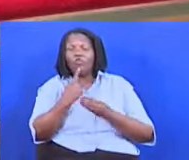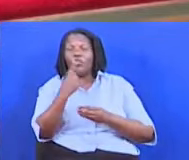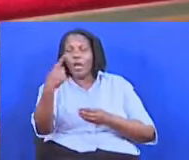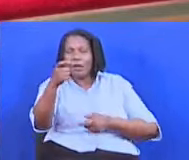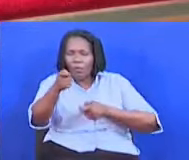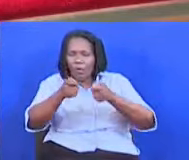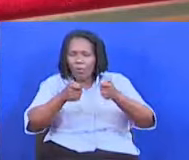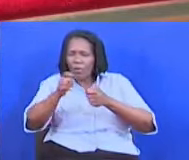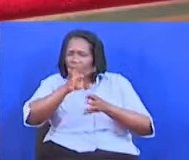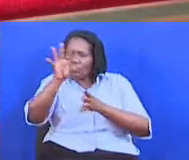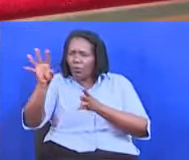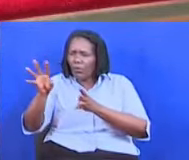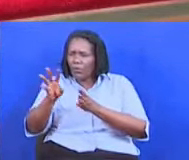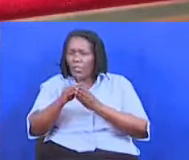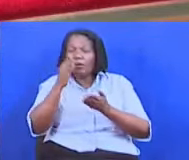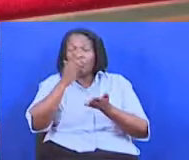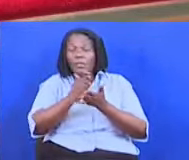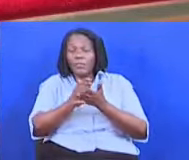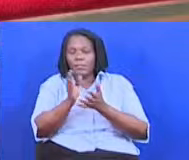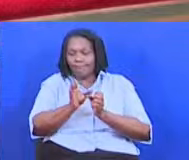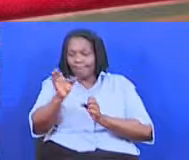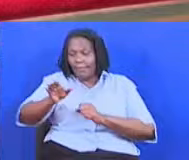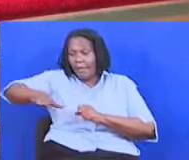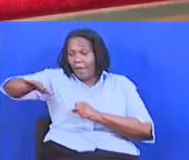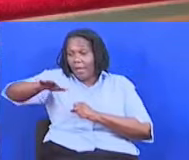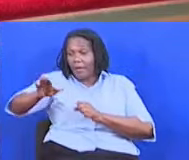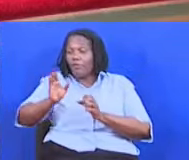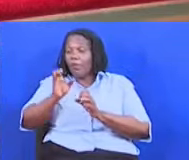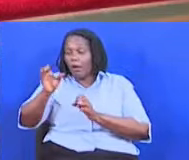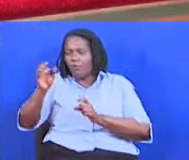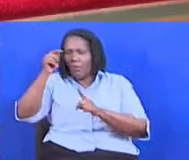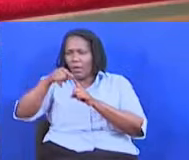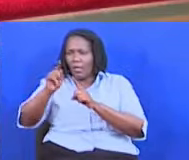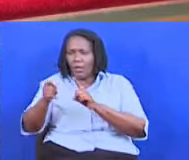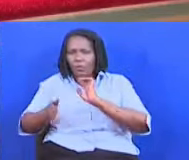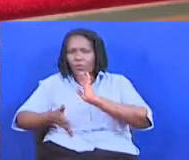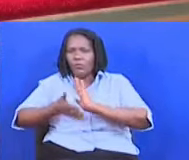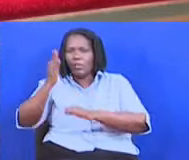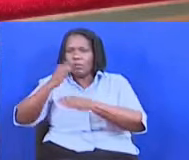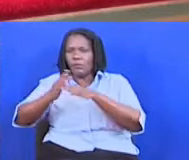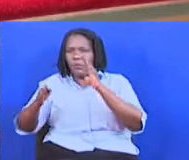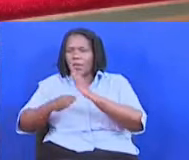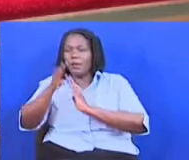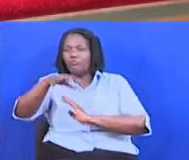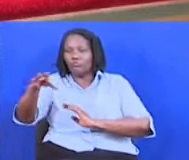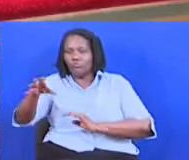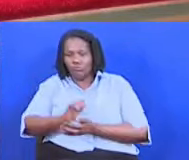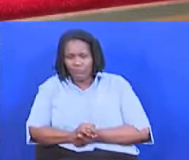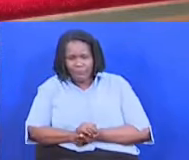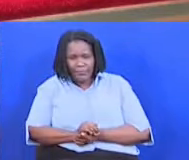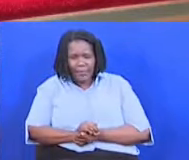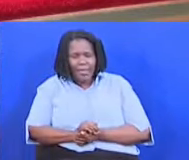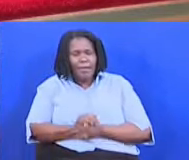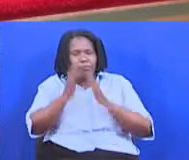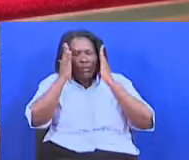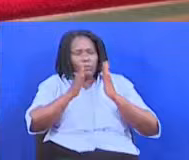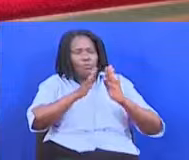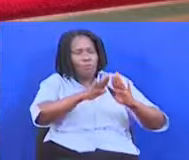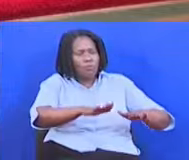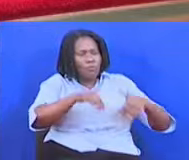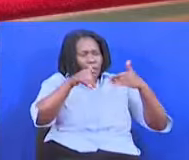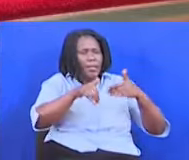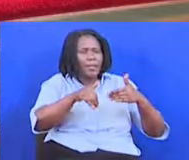mitaa kuhakikisha wanatenga maeneo mahususi kwa ajili ya ujenzi wa masoko. Na nimpongeze mheshimiwa mbunge na mashauri